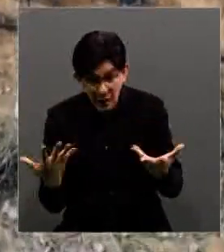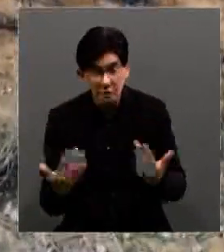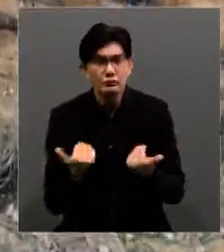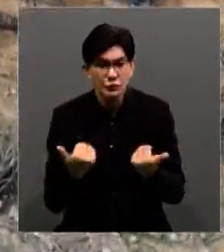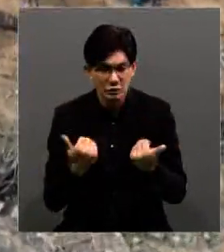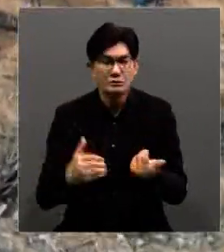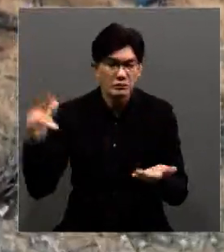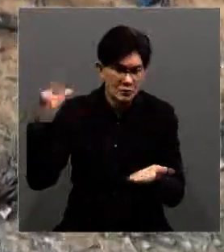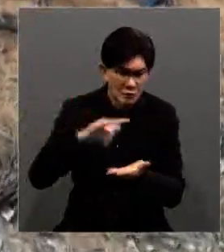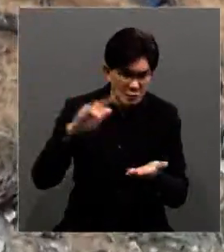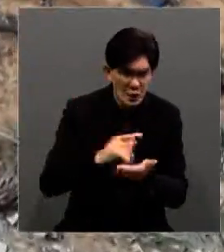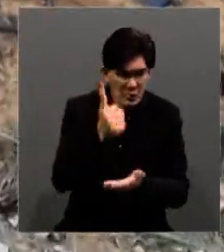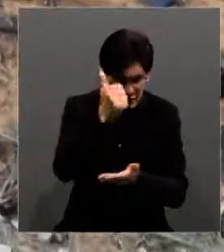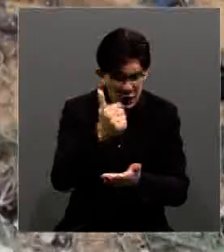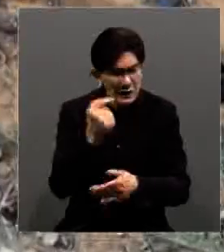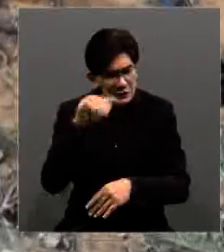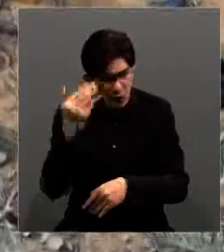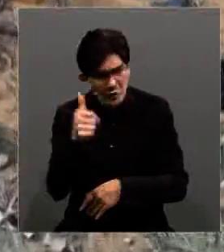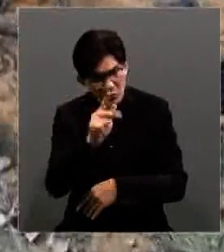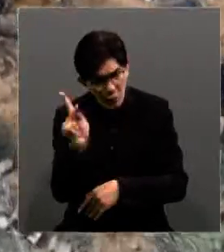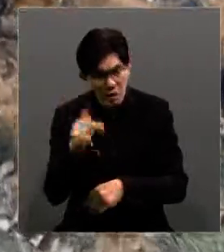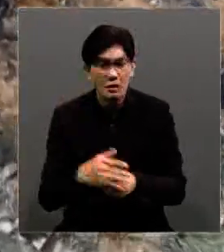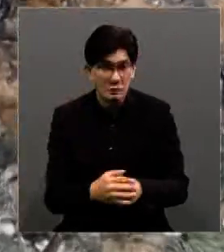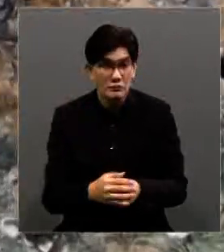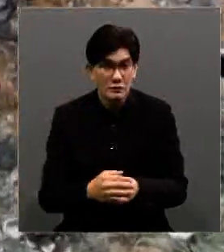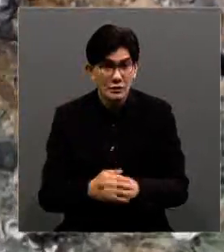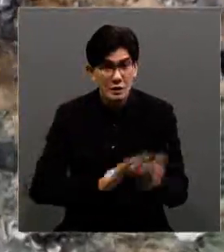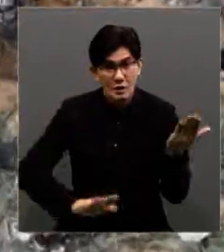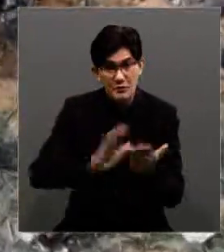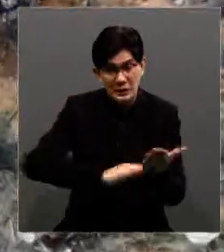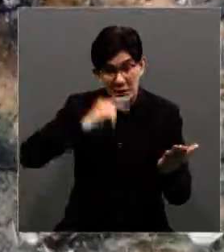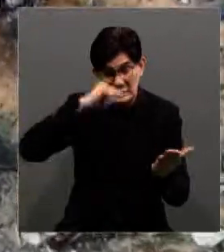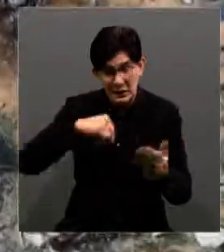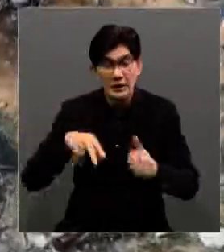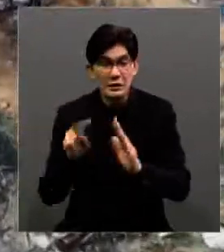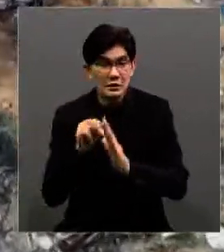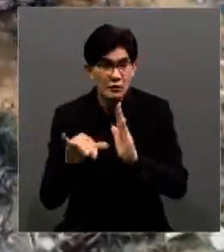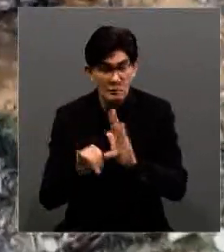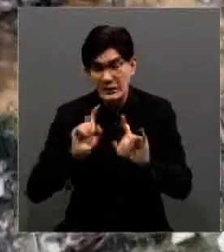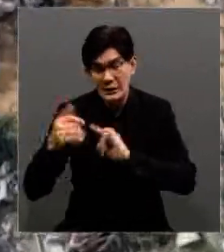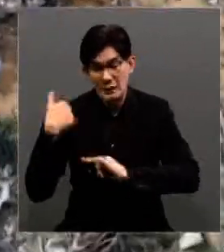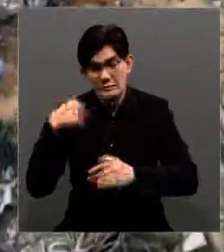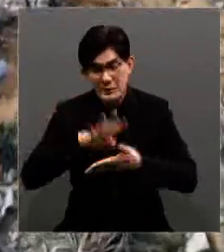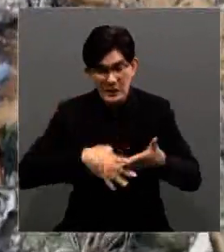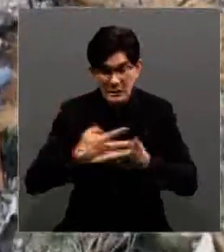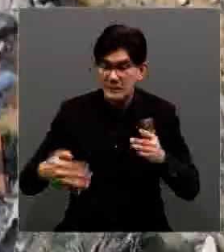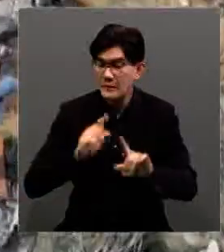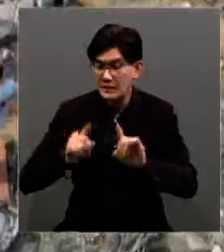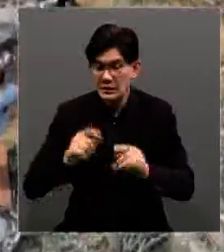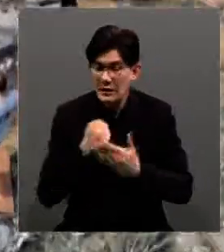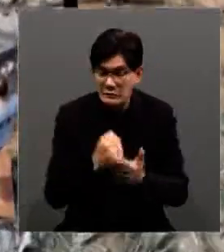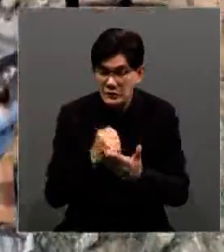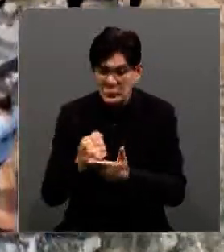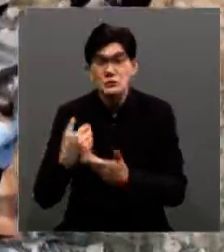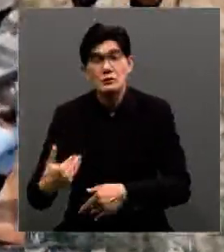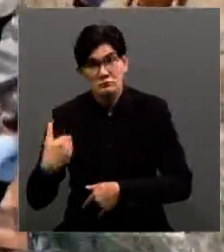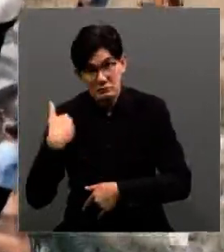นี้ยังเดินทางได้อยู่รีบเดินทางก่อนดีกว่ามั้ยถูกต้องนะครับแล้วที่ประเทศไทยเองก็มีนโยบายต่างๆนะครับหรือว่ามาตรการต่างๆที่รองรับท่านอยู่